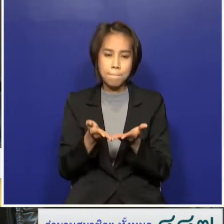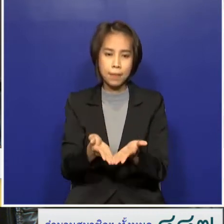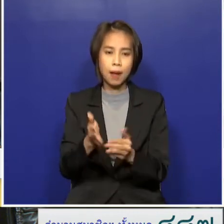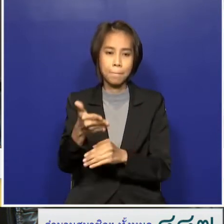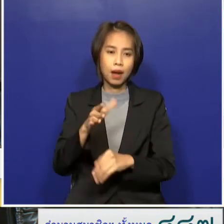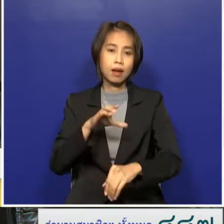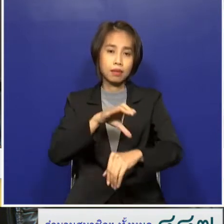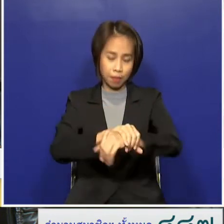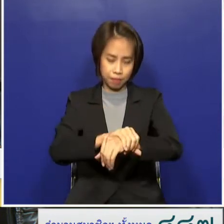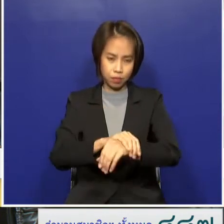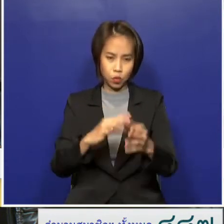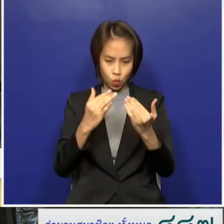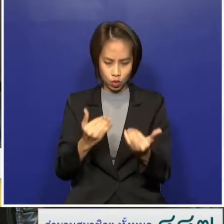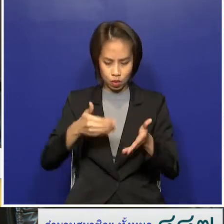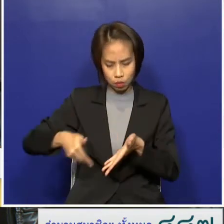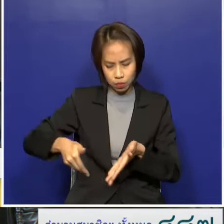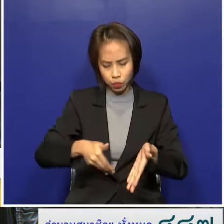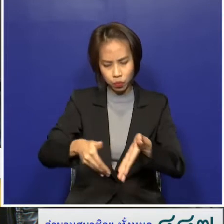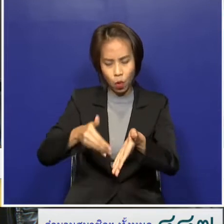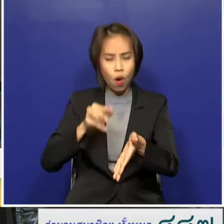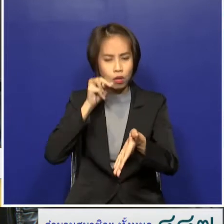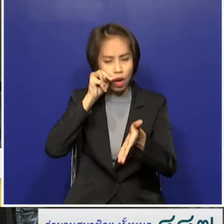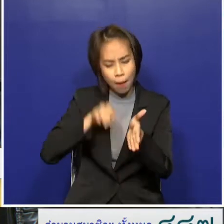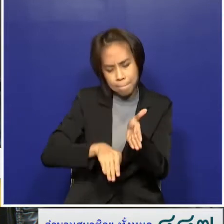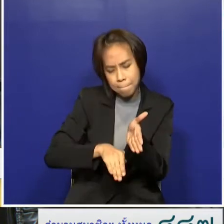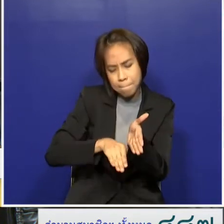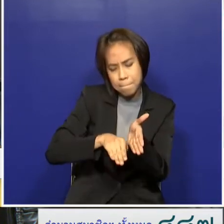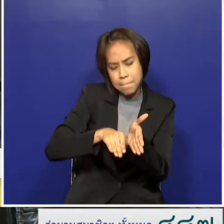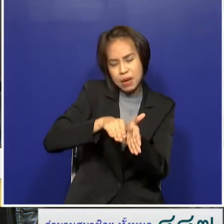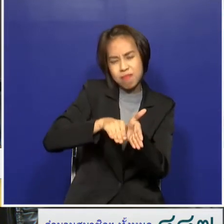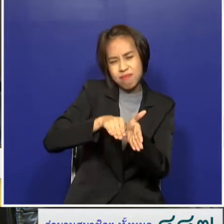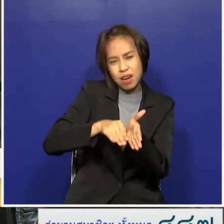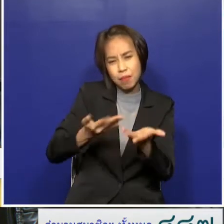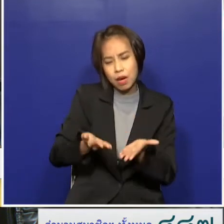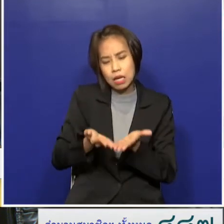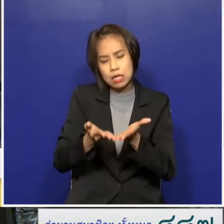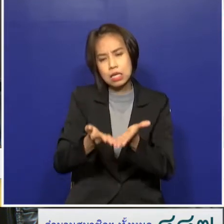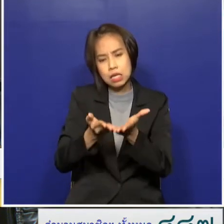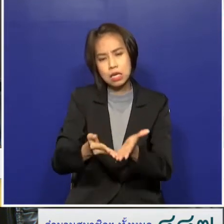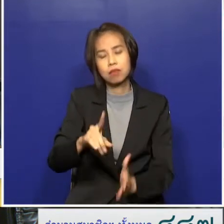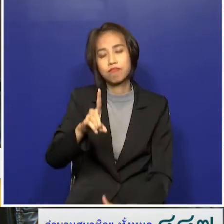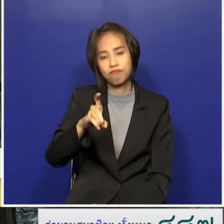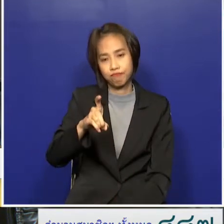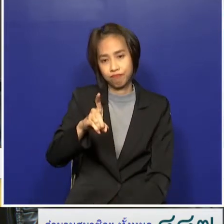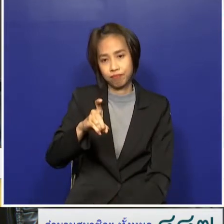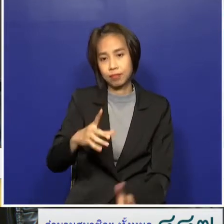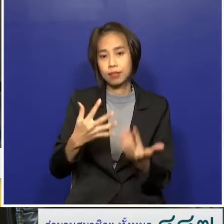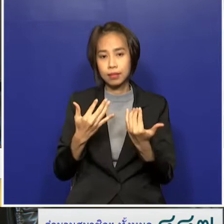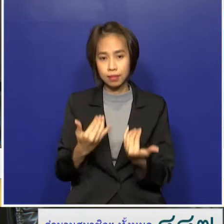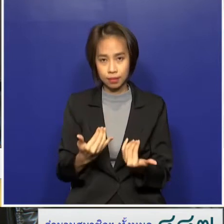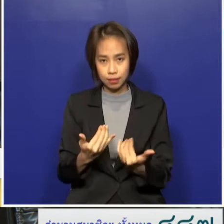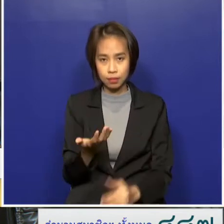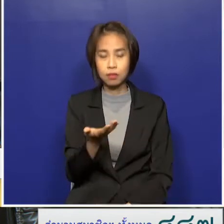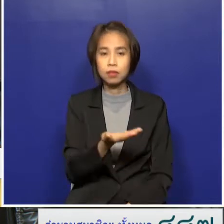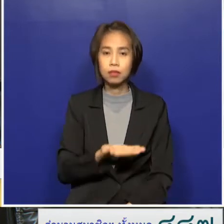ภาพแม่น้ำตื้นเขินทำให้นำเรือออกทะเลลำบากท่านประธานที่เคารพครับเป็นที่ทราบกันดี